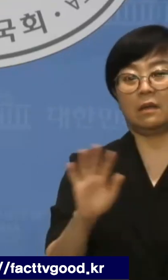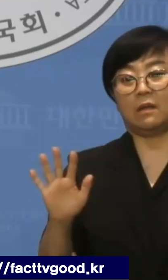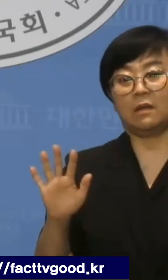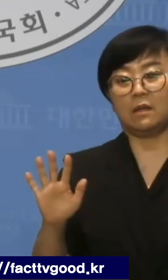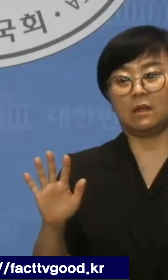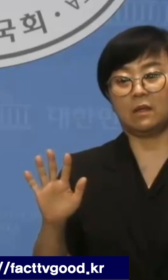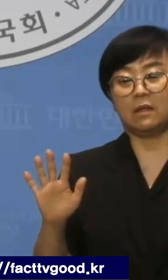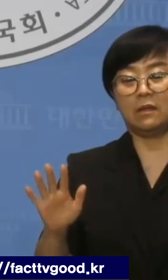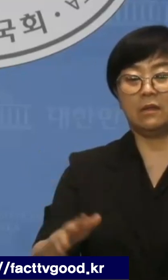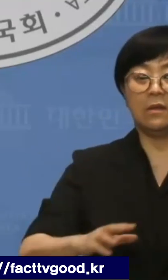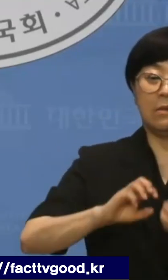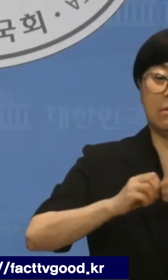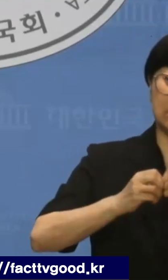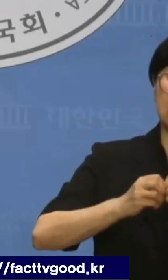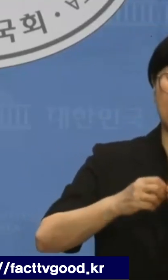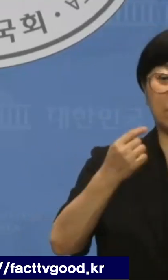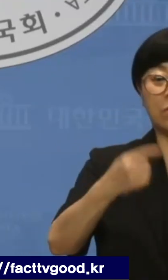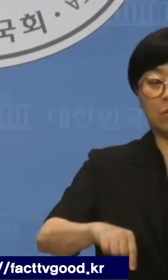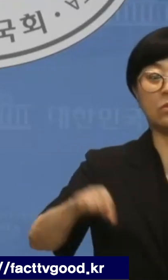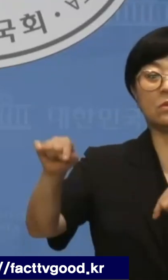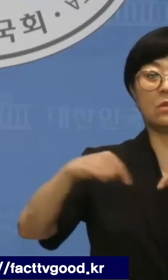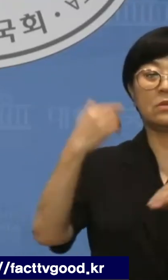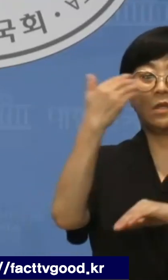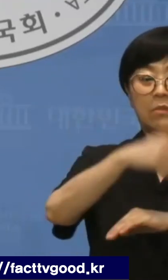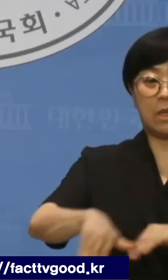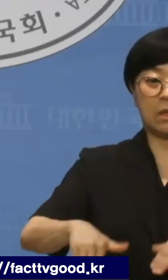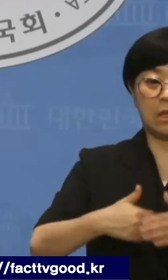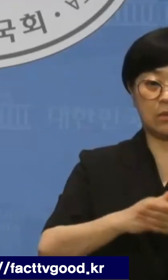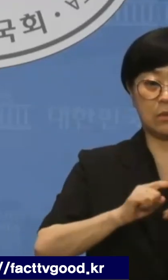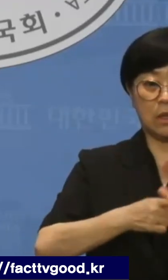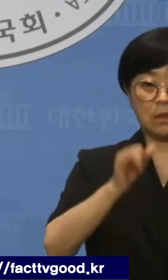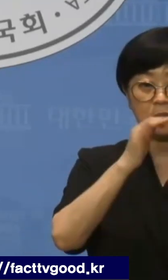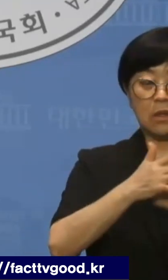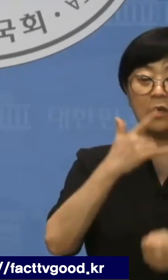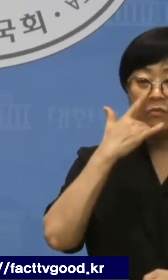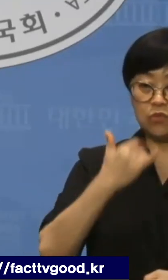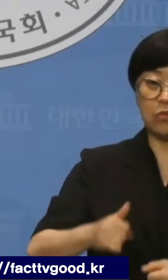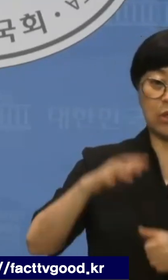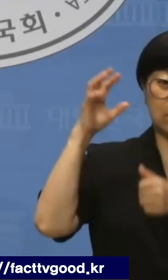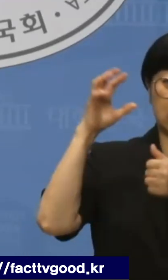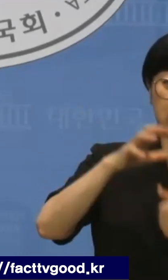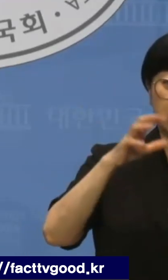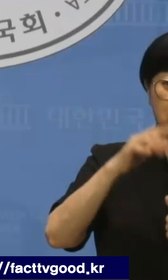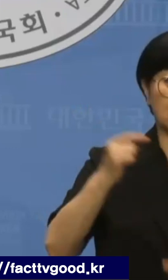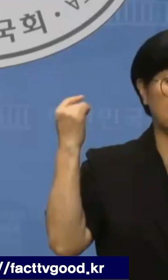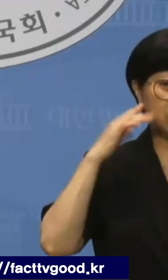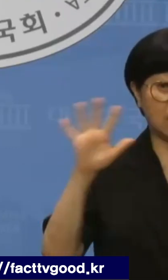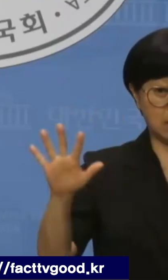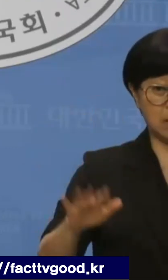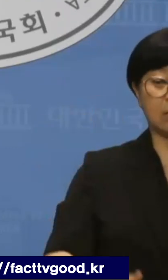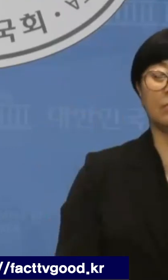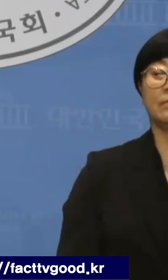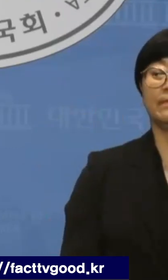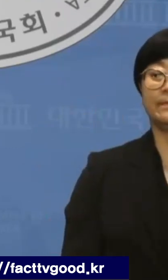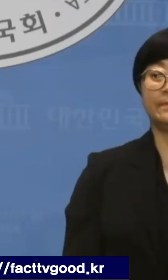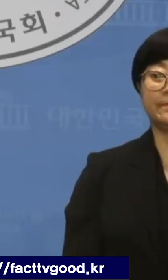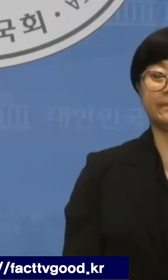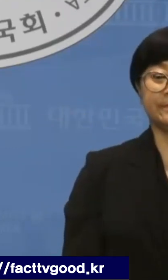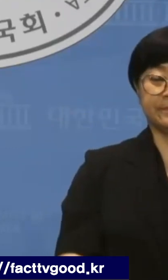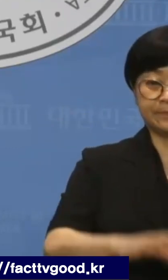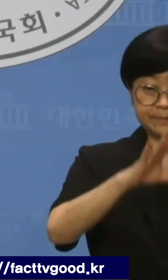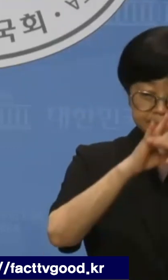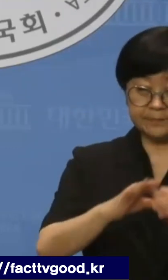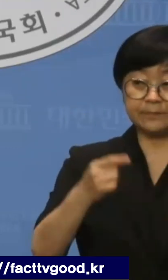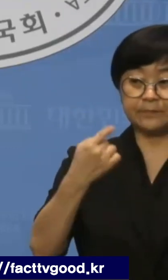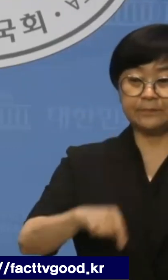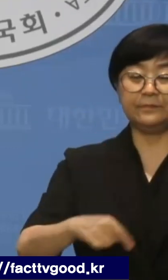하면서 엉뚱한 교육 정책만 쏟아낸다는 학부모의 질타가 들리지 않습니까?